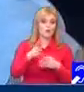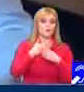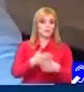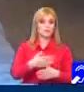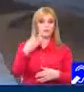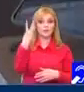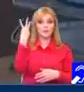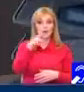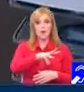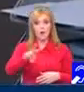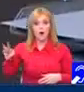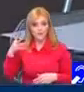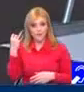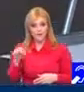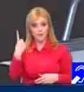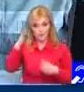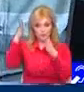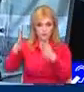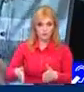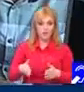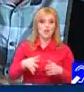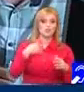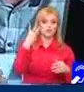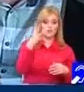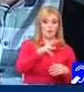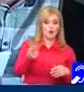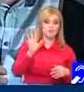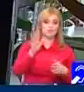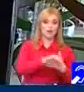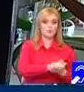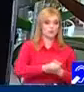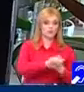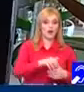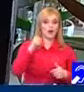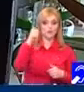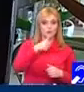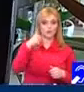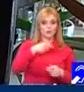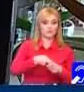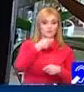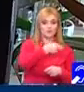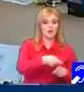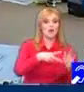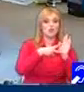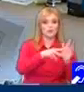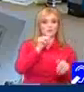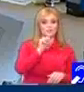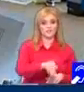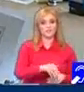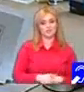pentru un agricultor și 4,5 milioane de lei pentru asociațiile de producători. Anul trecut au fost depuse peste 7800 de cereri